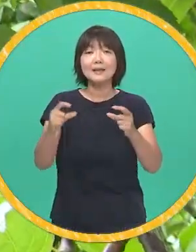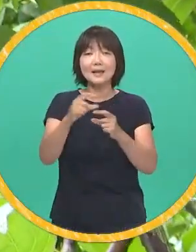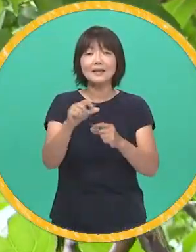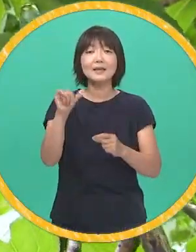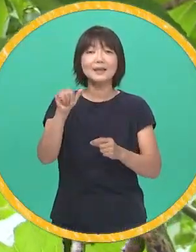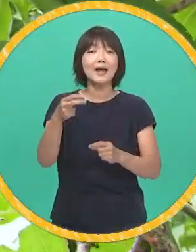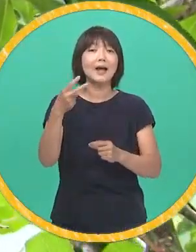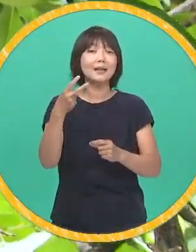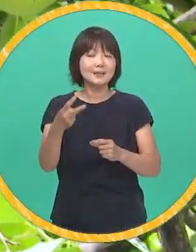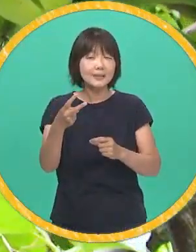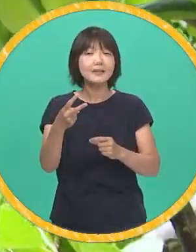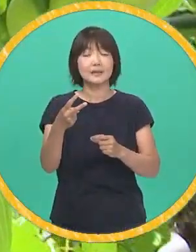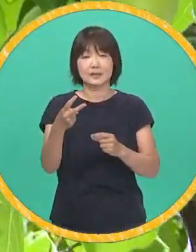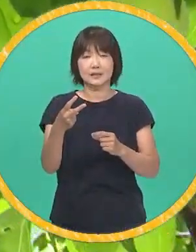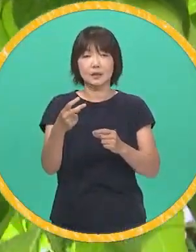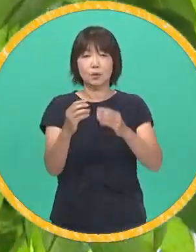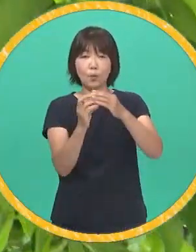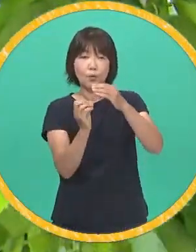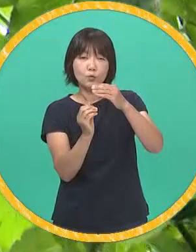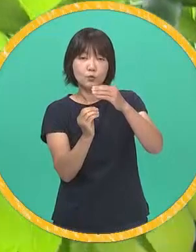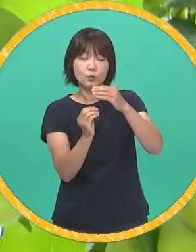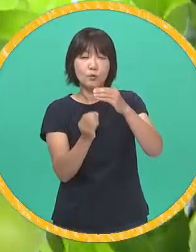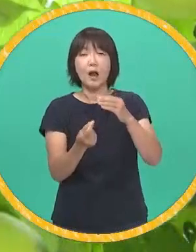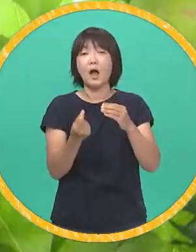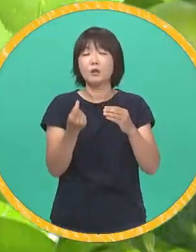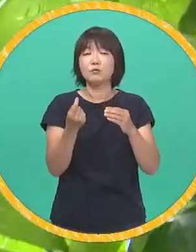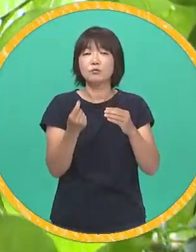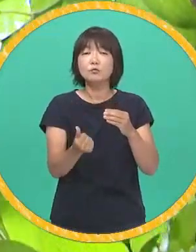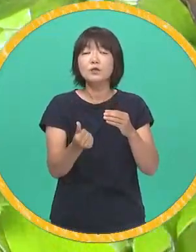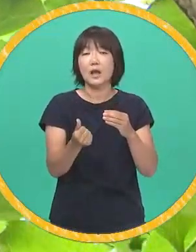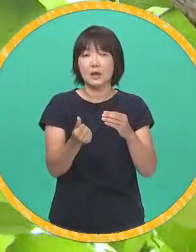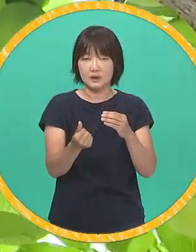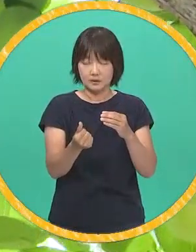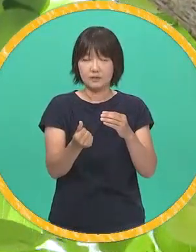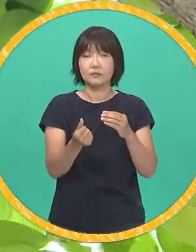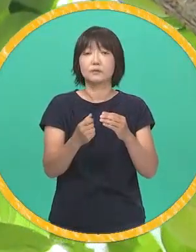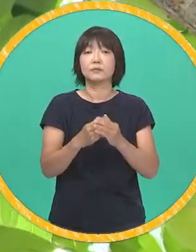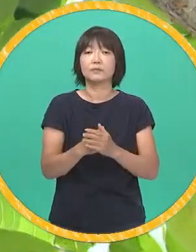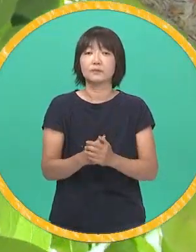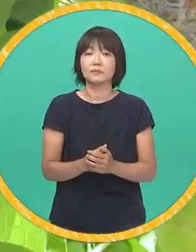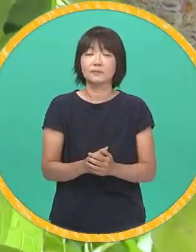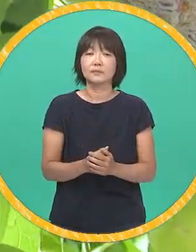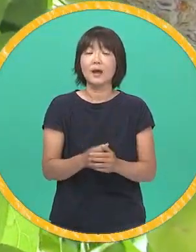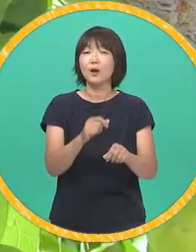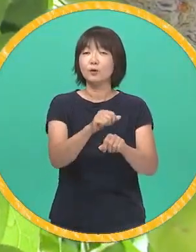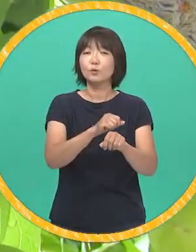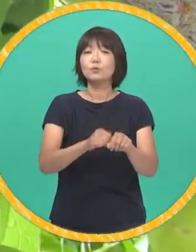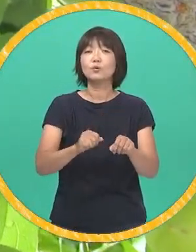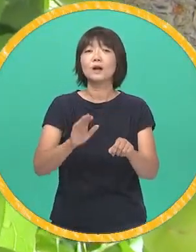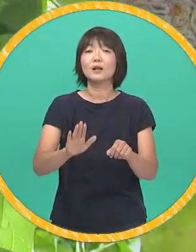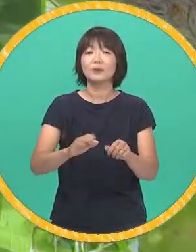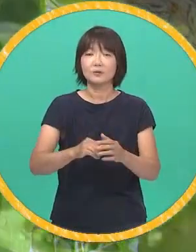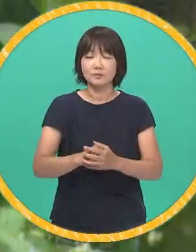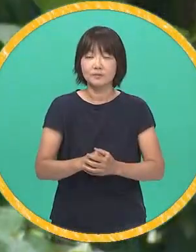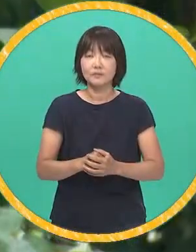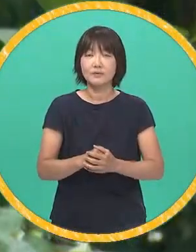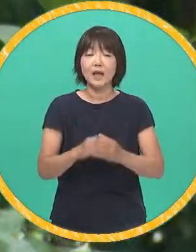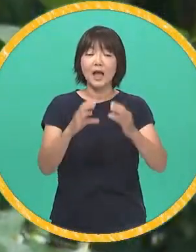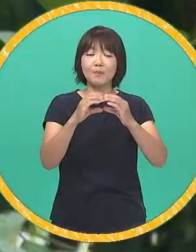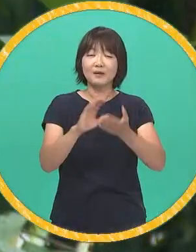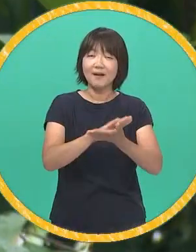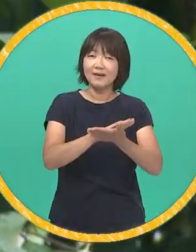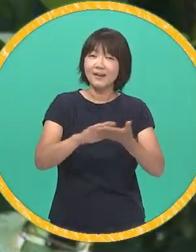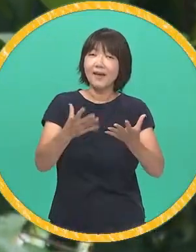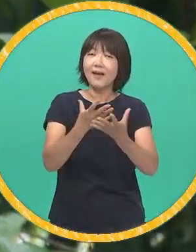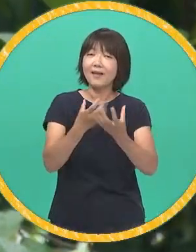カーっていうさっきお話ししたと思うんですけどそれが白かがよりは出にくいっていうのが特徴になりますねきれいな身がたくさん